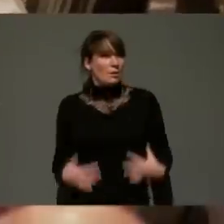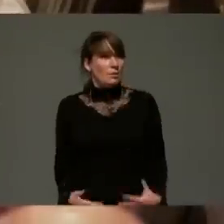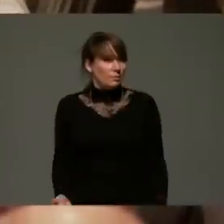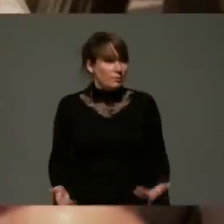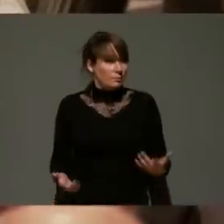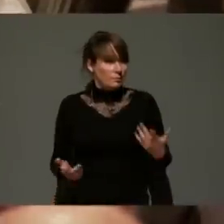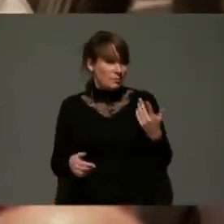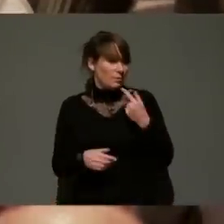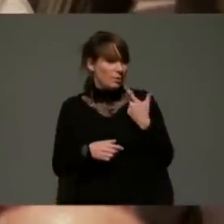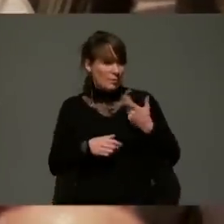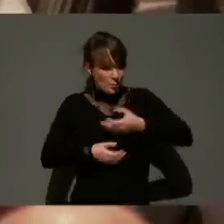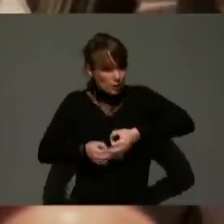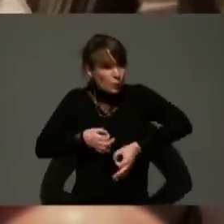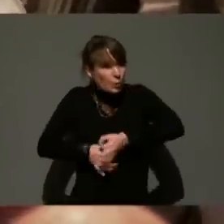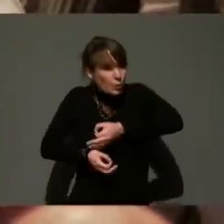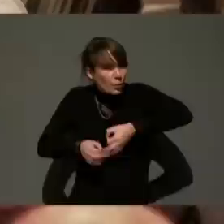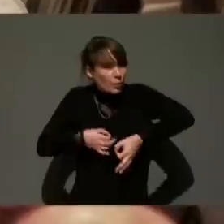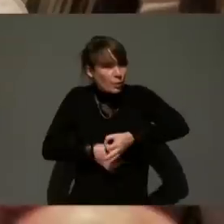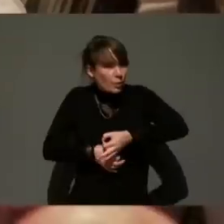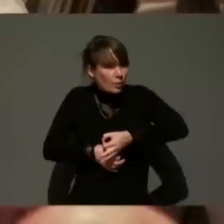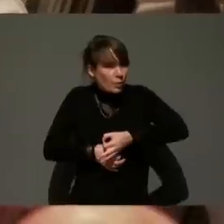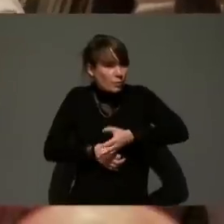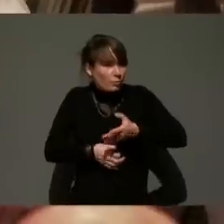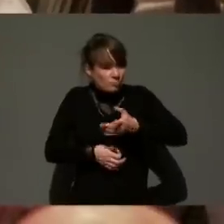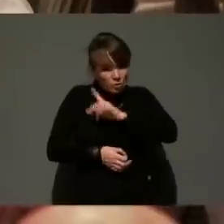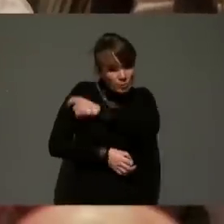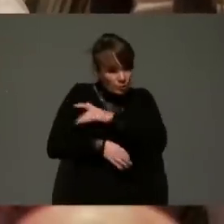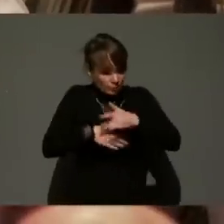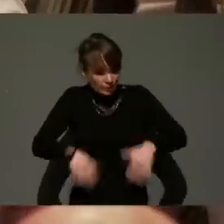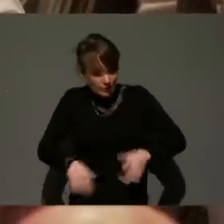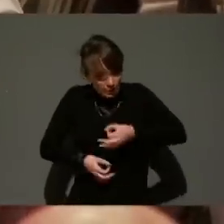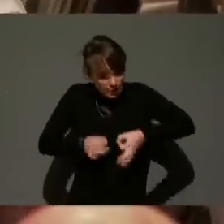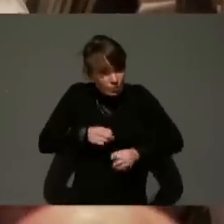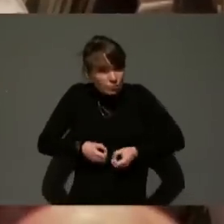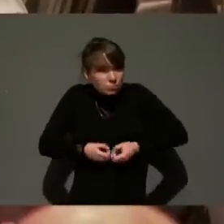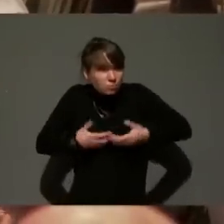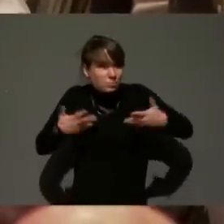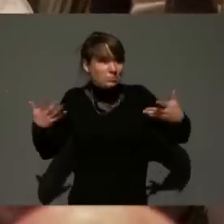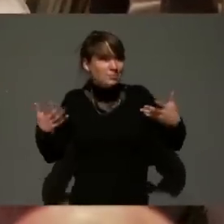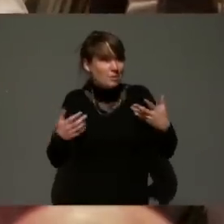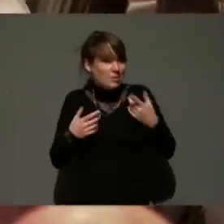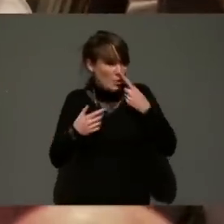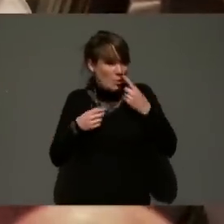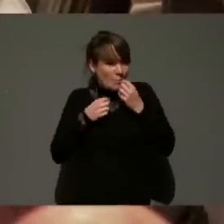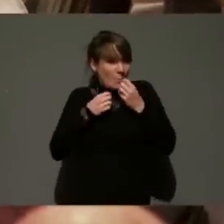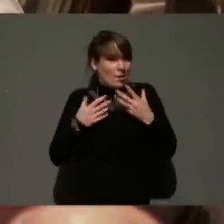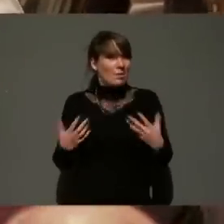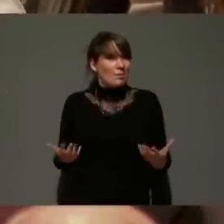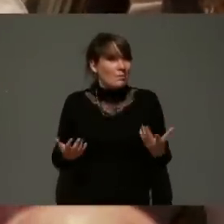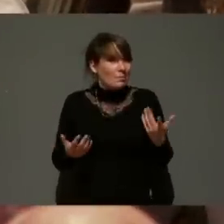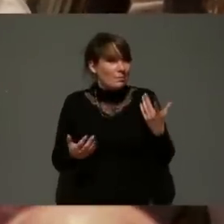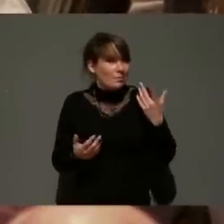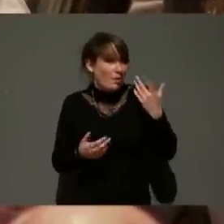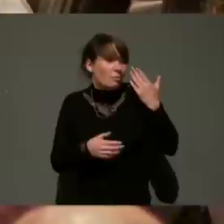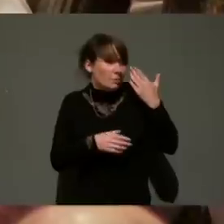il y a effectivement des molécules qui sont relarguées par l'organisme et qui procurent ce bien-être ? Et si oui, est-ce qu'avec